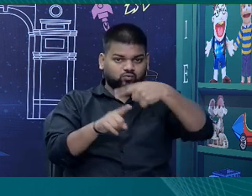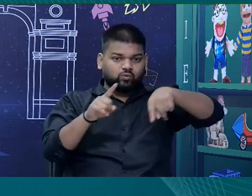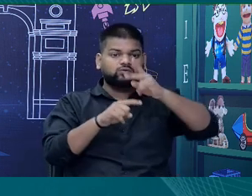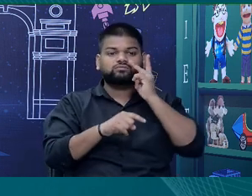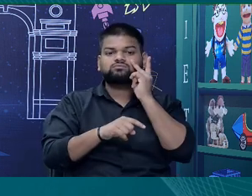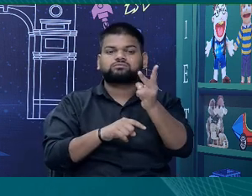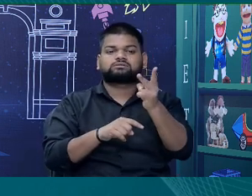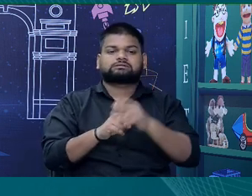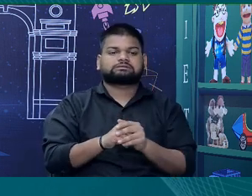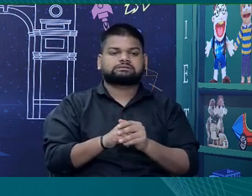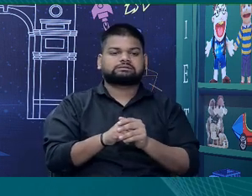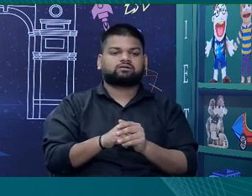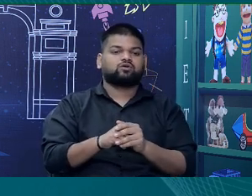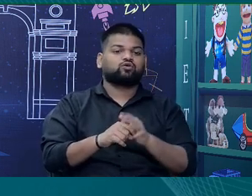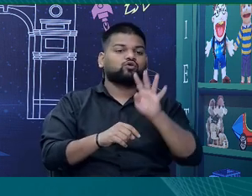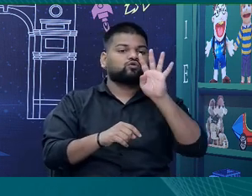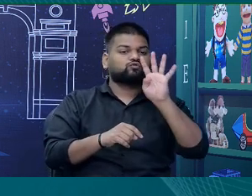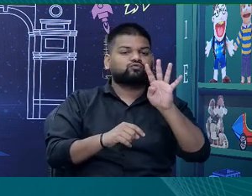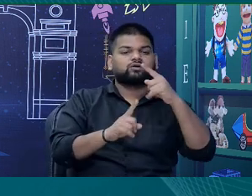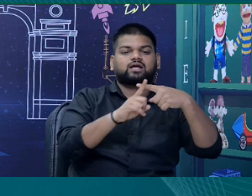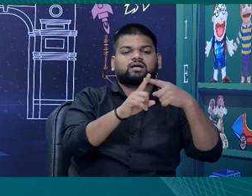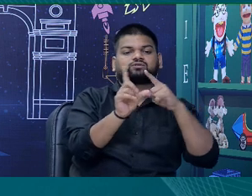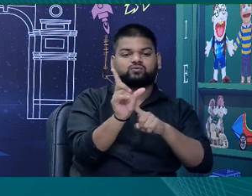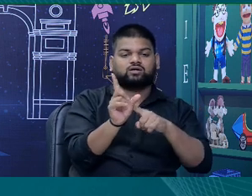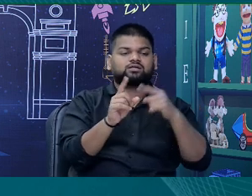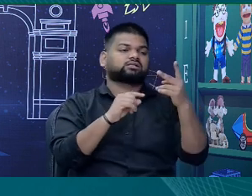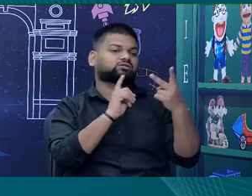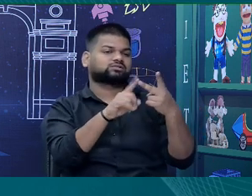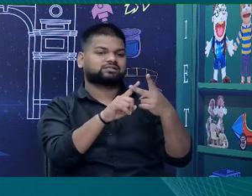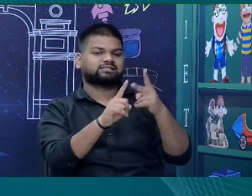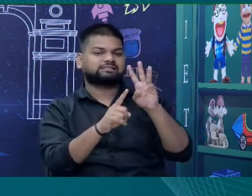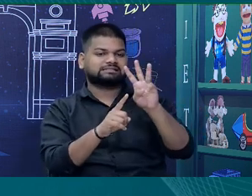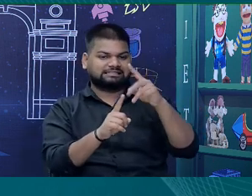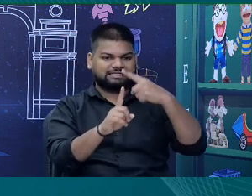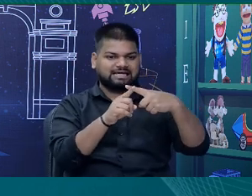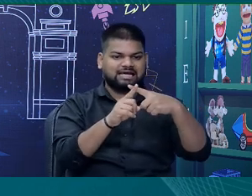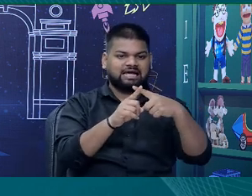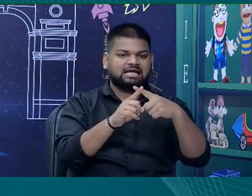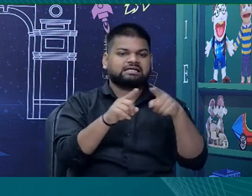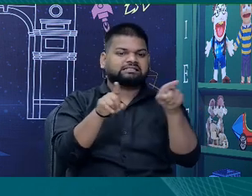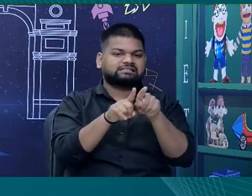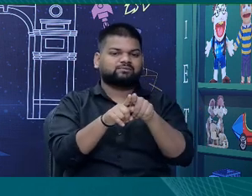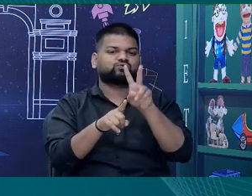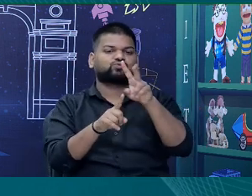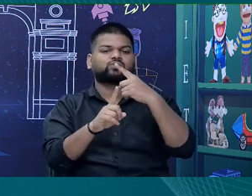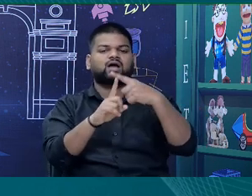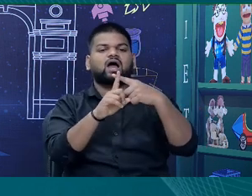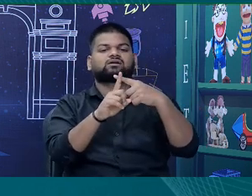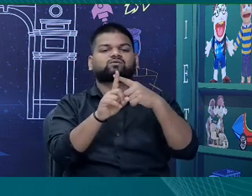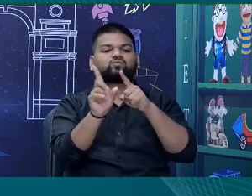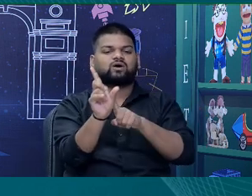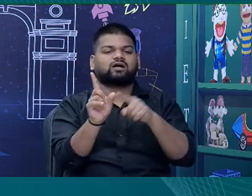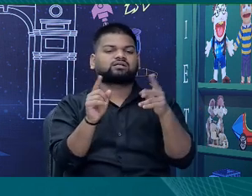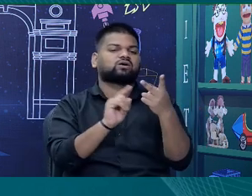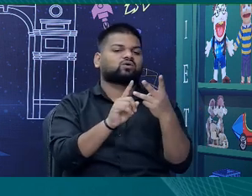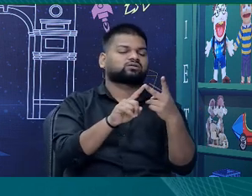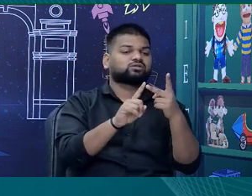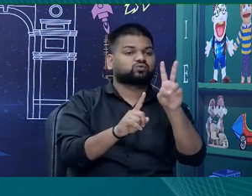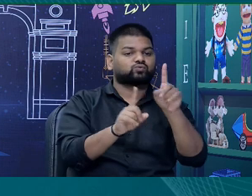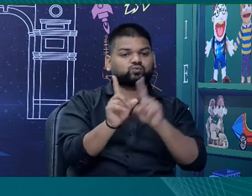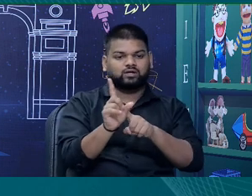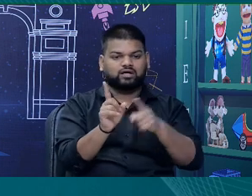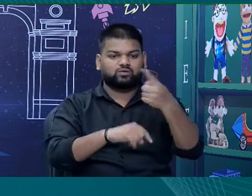एक्स तो क्योंकि अलजेब्राइक फैक्टर्स मैच नहीं कर रहे हैं ये अनलाइक टर्म्स कहलायेंगे अब कुछ सिंपल स्टेप्स है जिसका उसे करके बच्चे